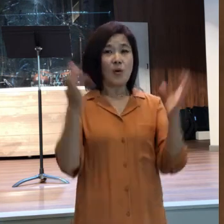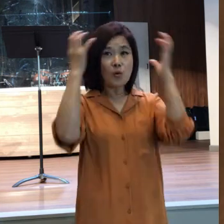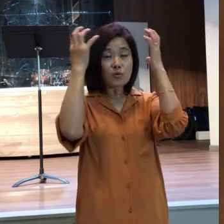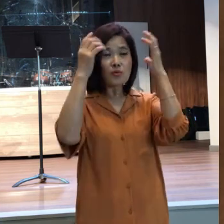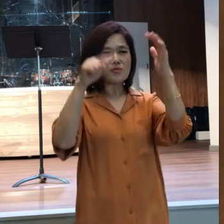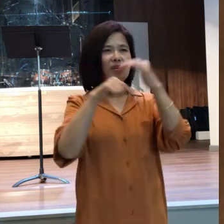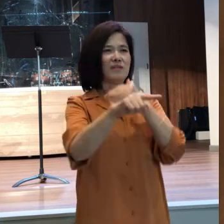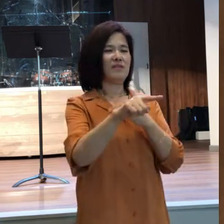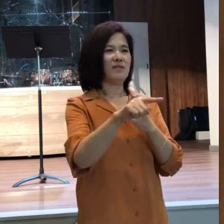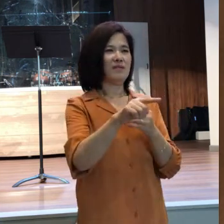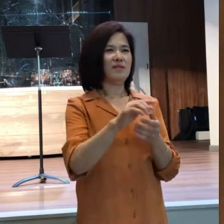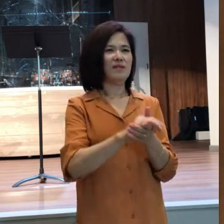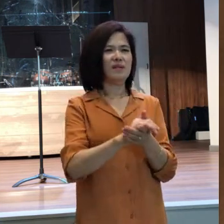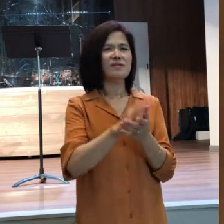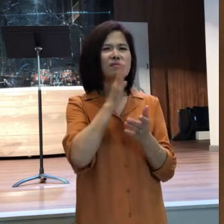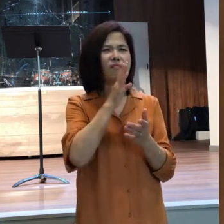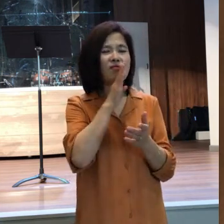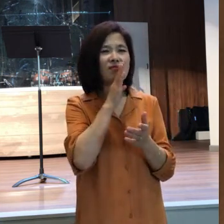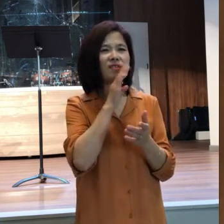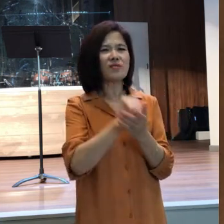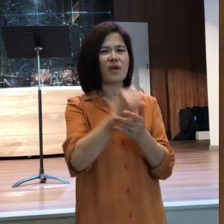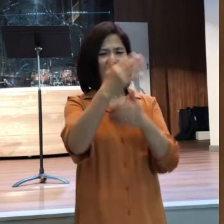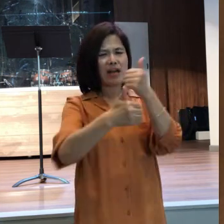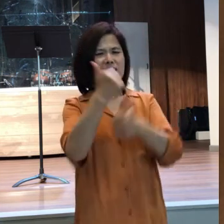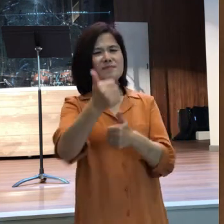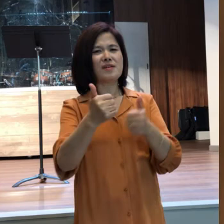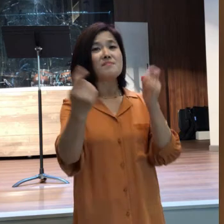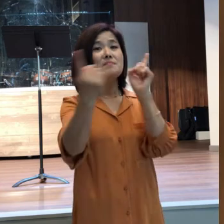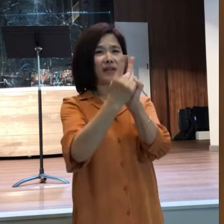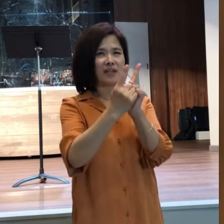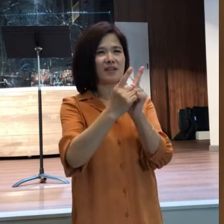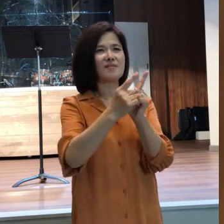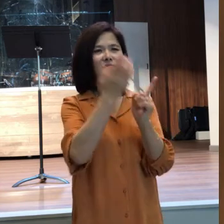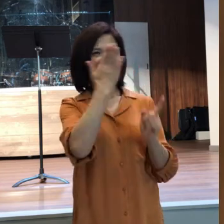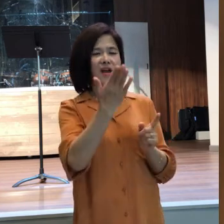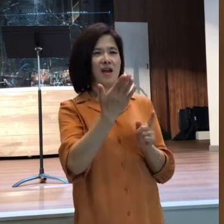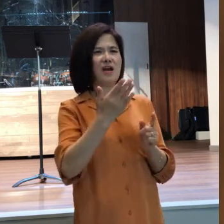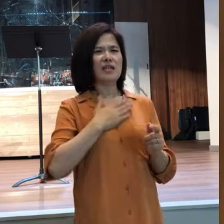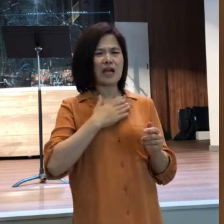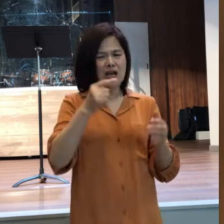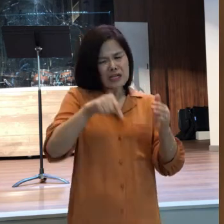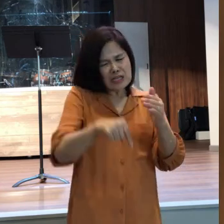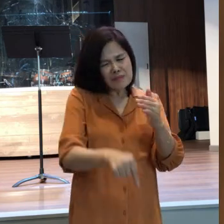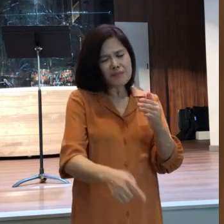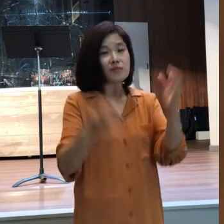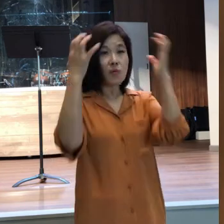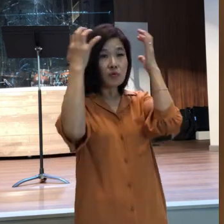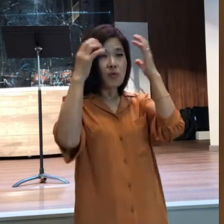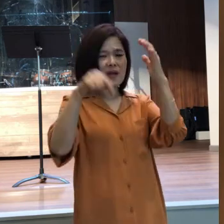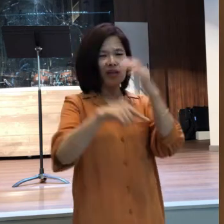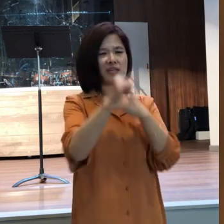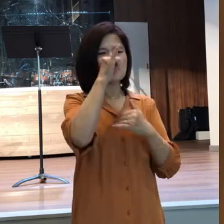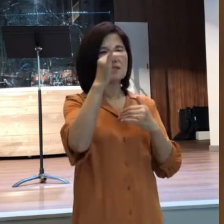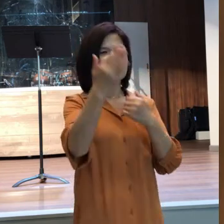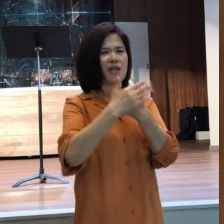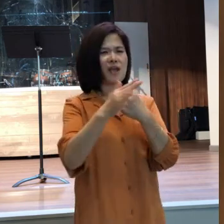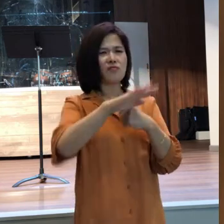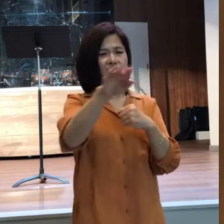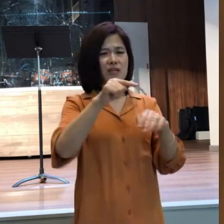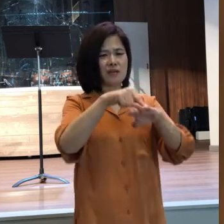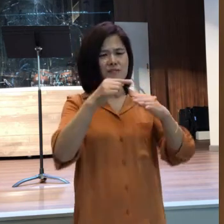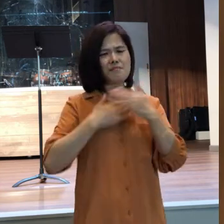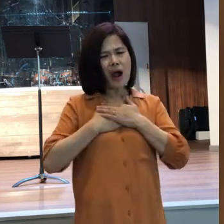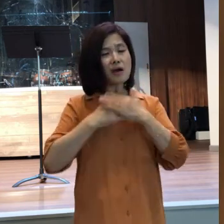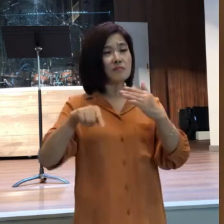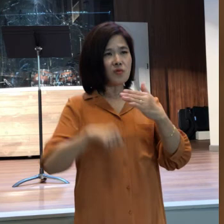고통 속에서 진정으로 하나님을 만날 수 있습니다. 내가 깊은 고통 속에 있을 때 우리는 가슴으로 그분을